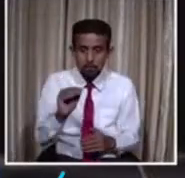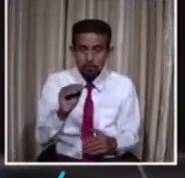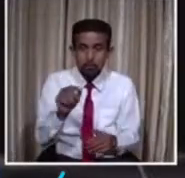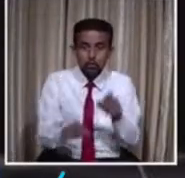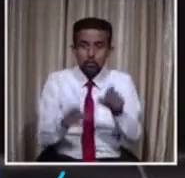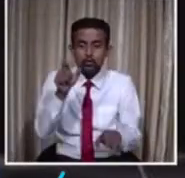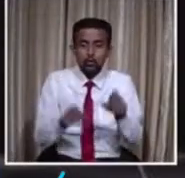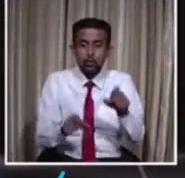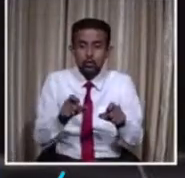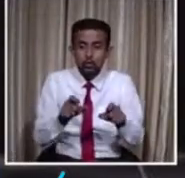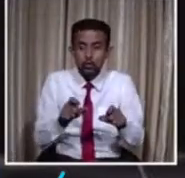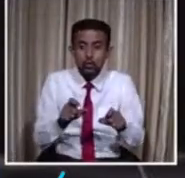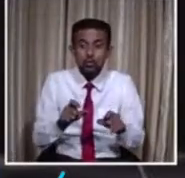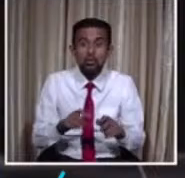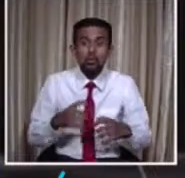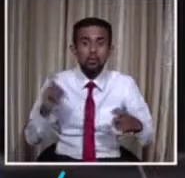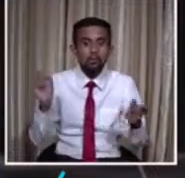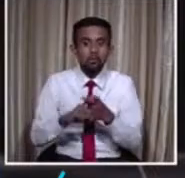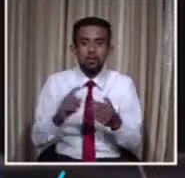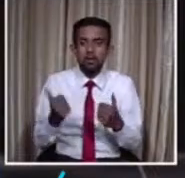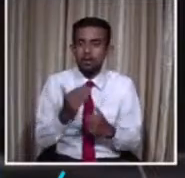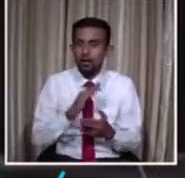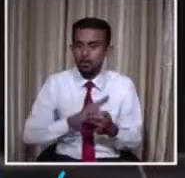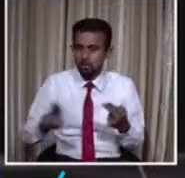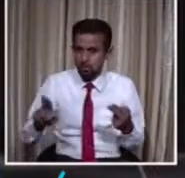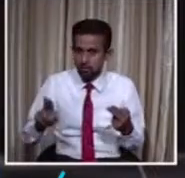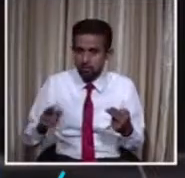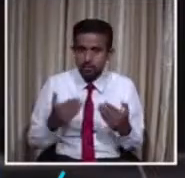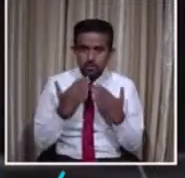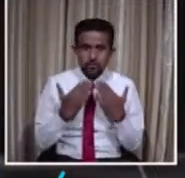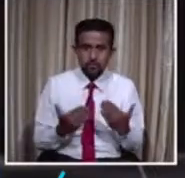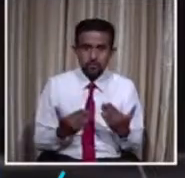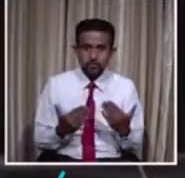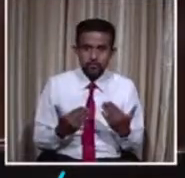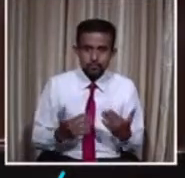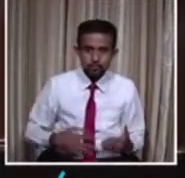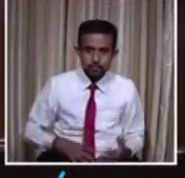manusia apadabak nirmane keran nipa, bohmi suti. Suti.